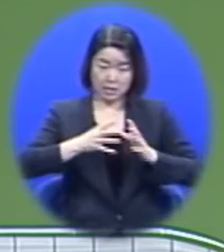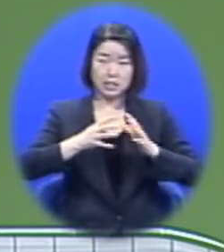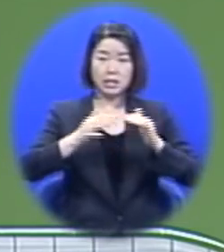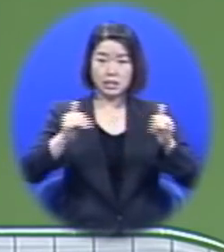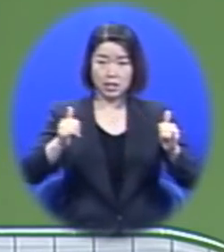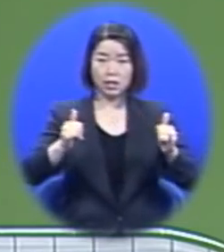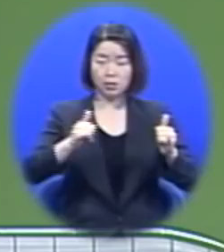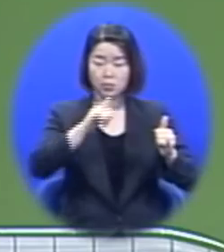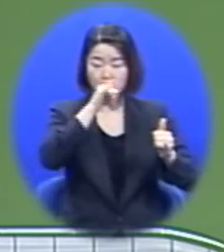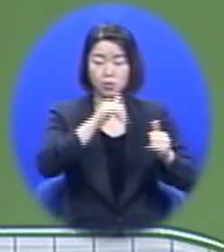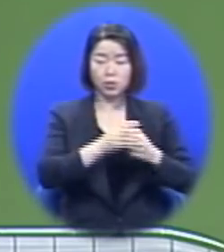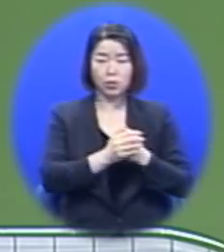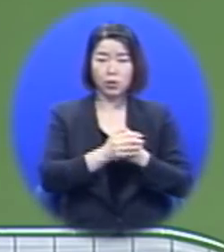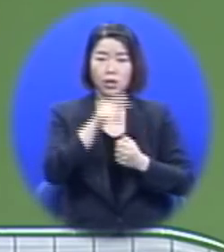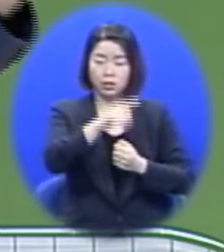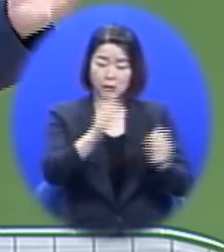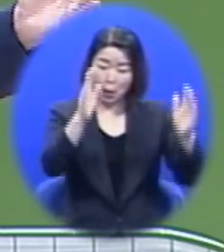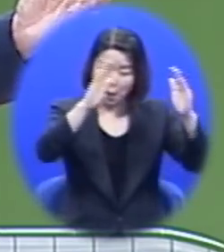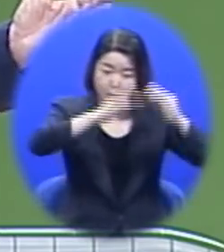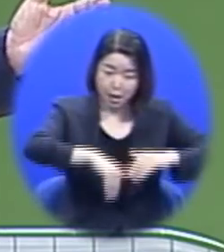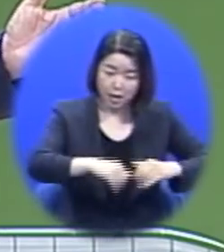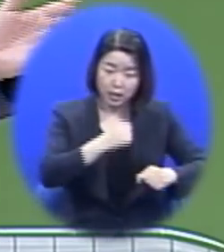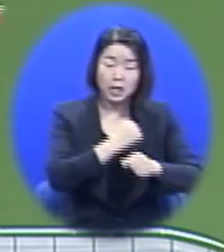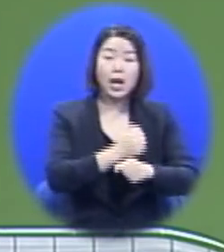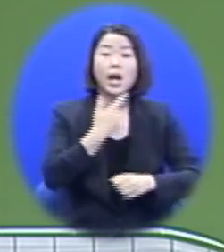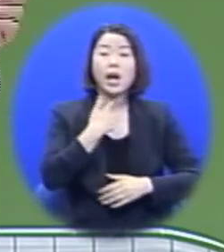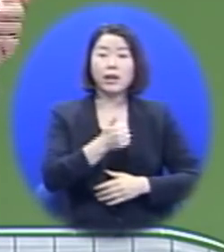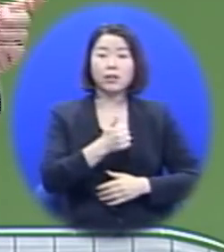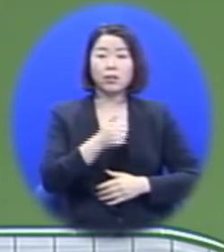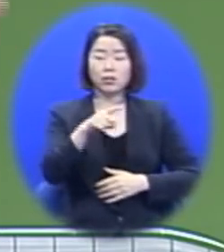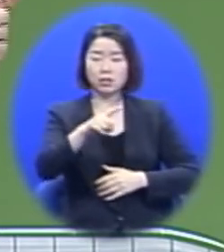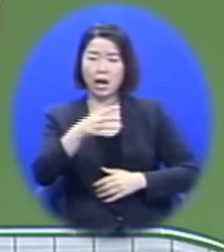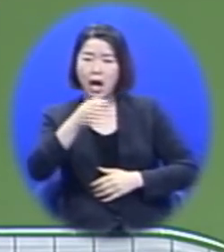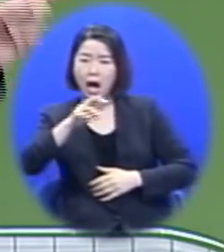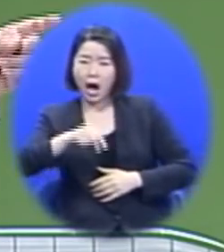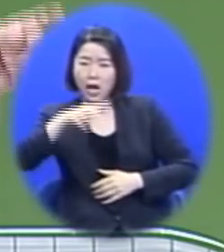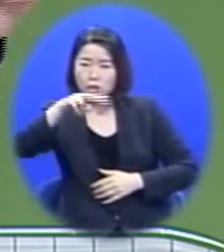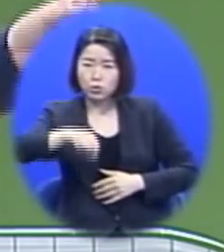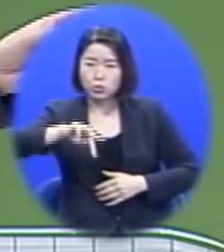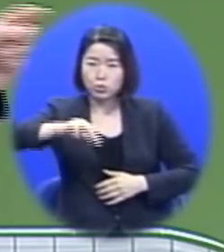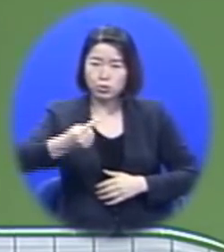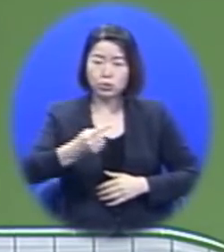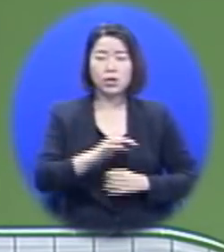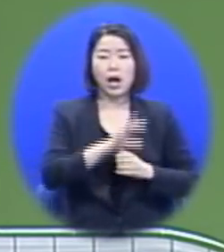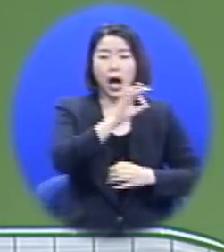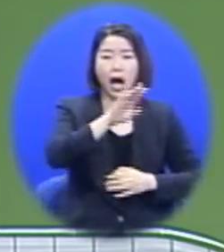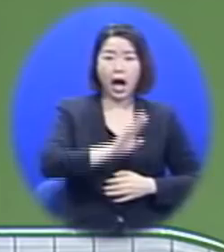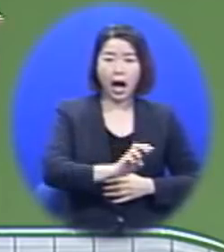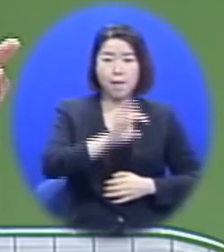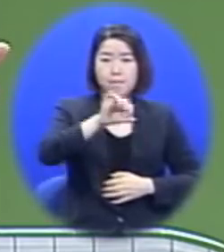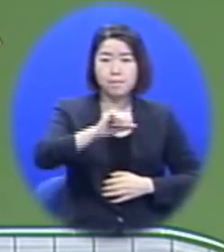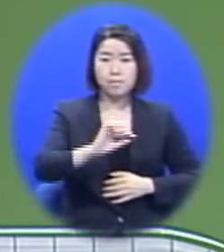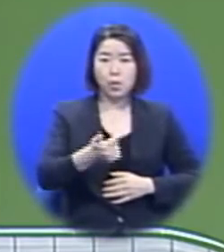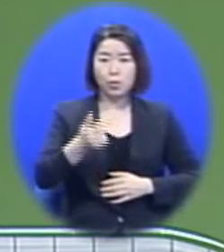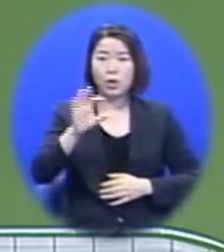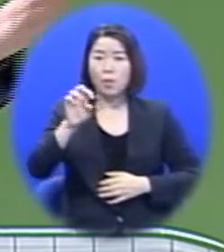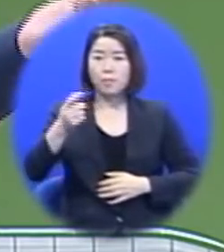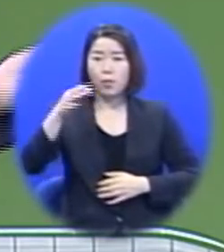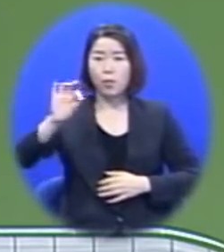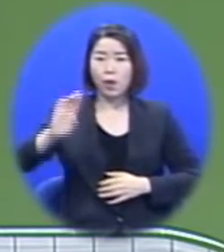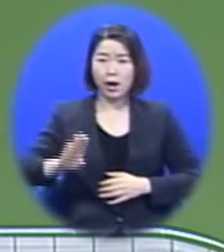그들을 파멸시켰던 바벨론이나 아수르나 그들을 조롱했던 암몬이나 에돔, 모압들은 우리 지금